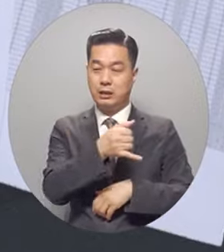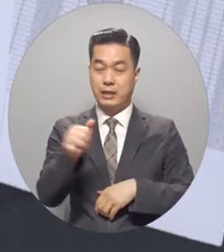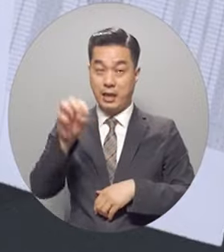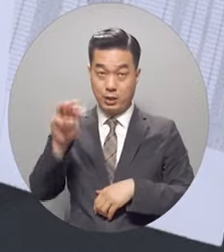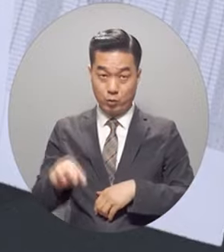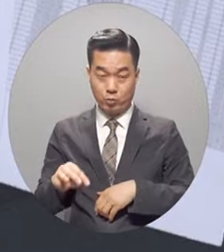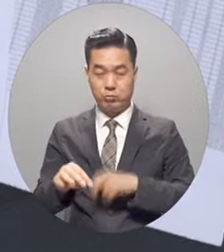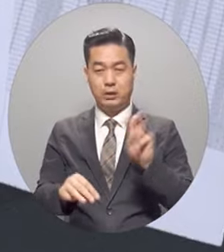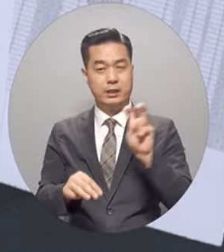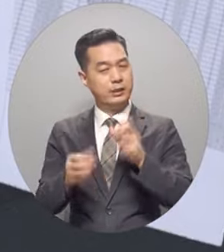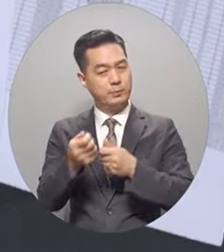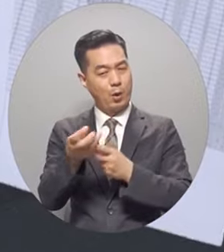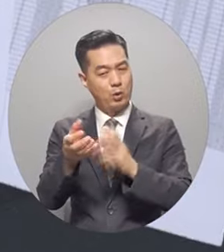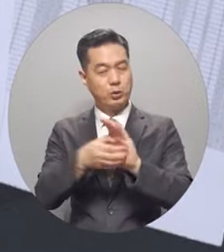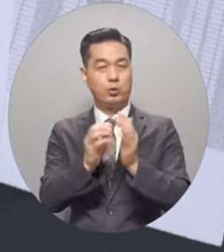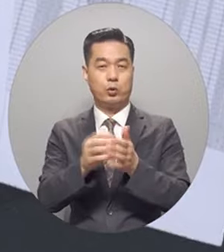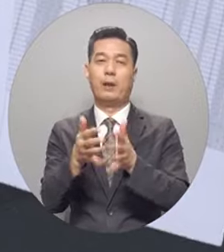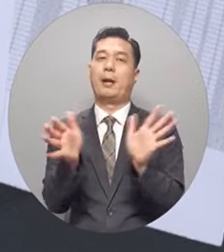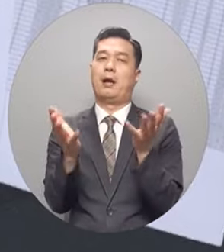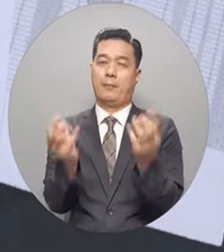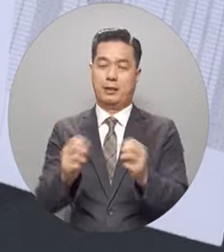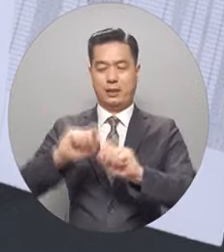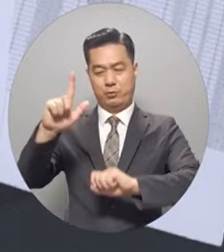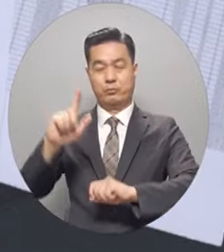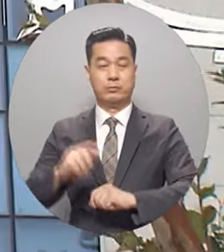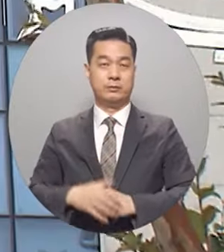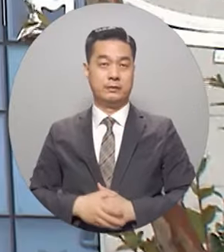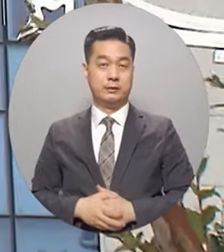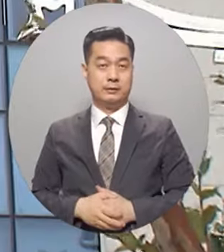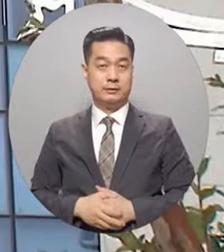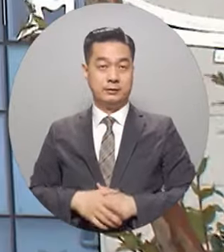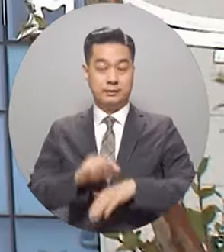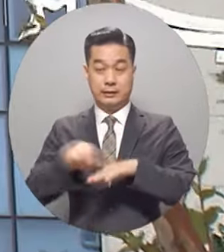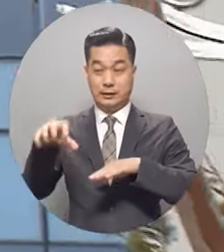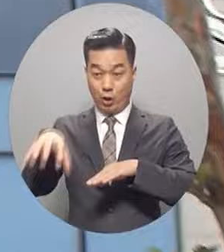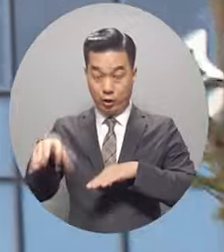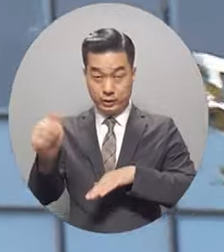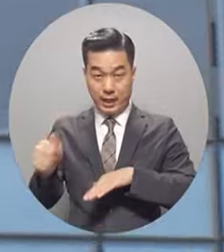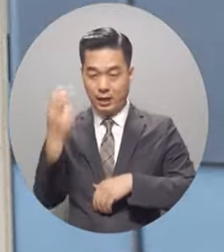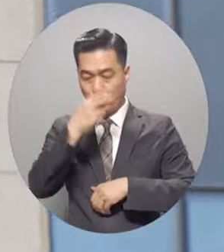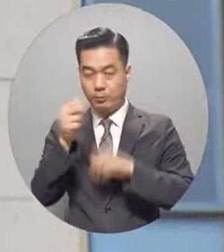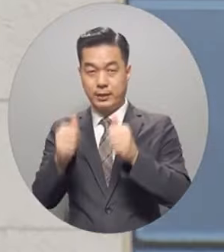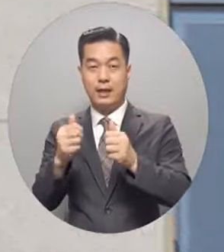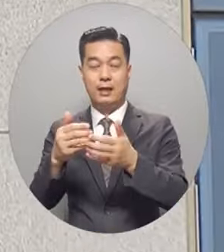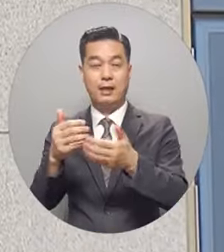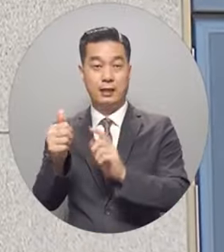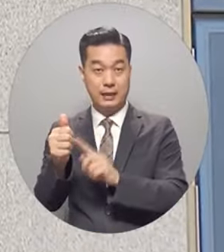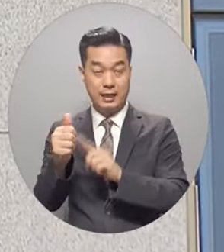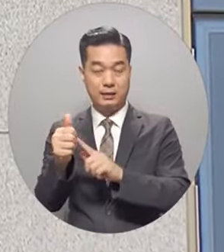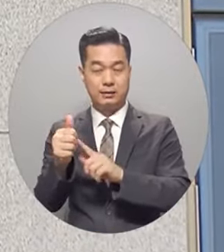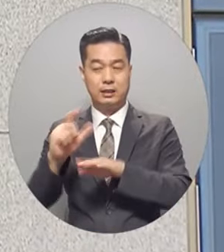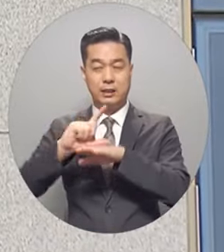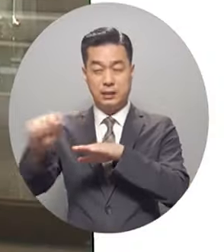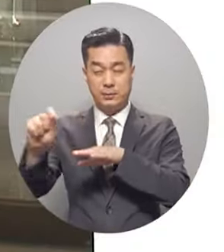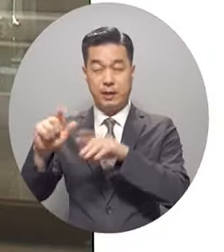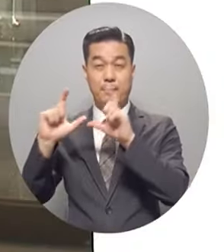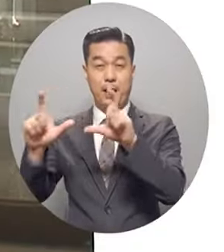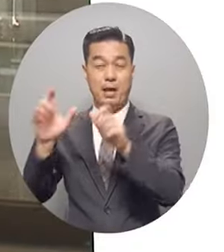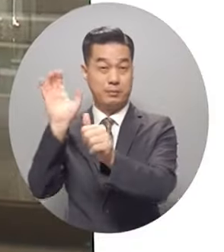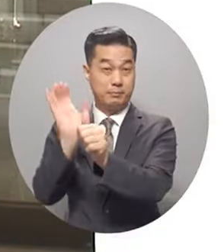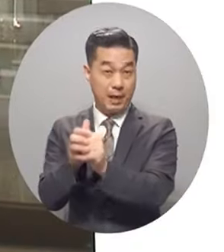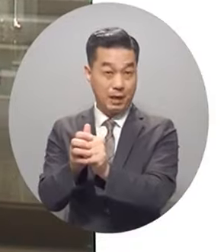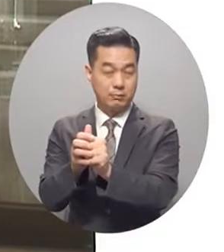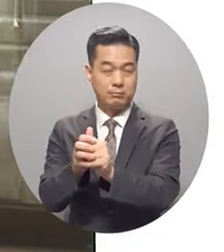59.9m2대 아파트가 많았습니다 지청장 검사장은 지방으로 발령나면 가족들은 서울에 살고 자